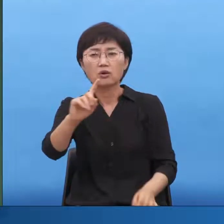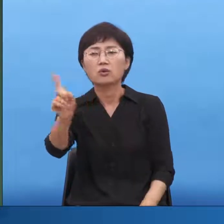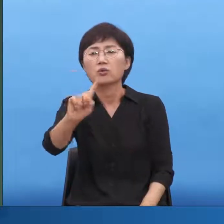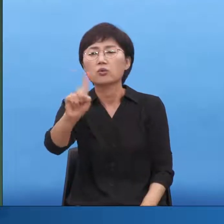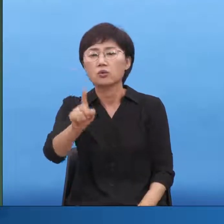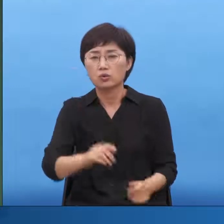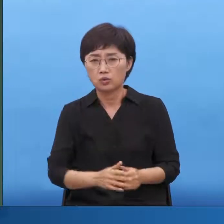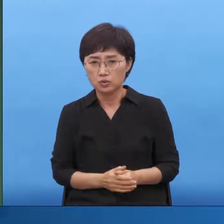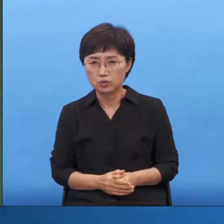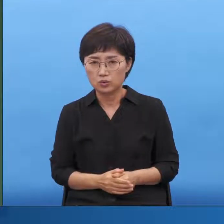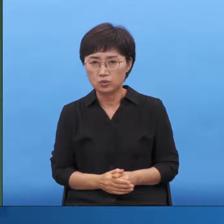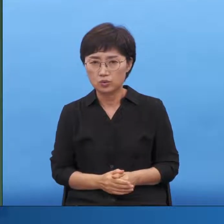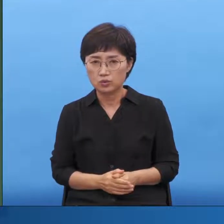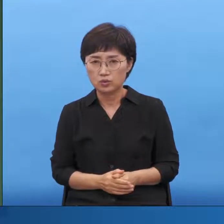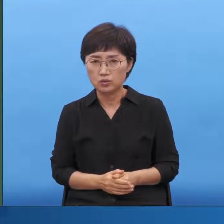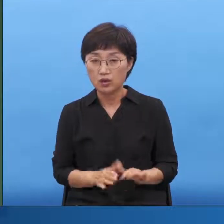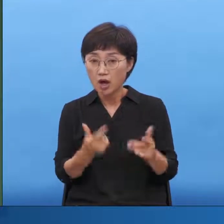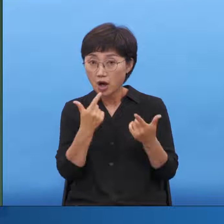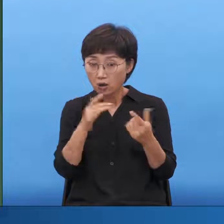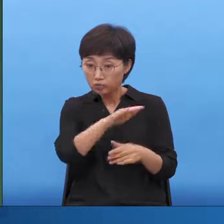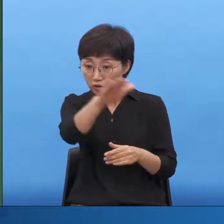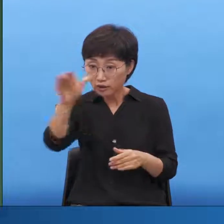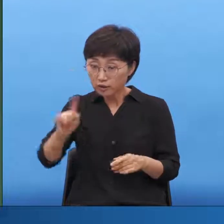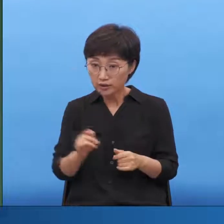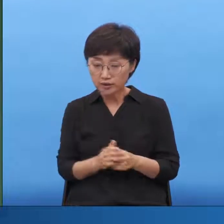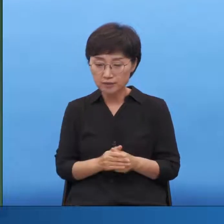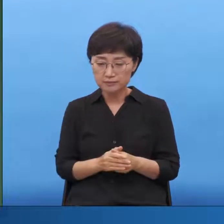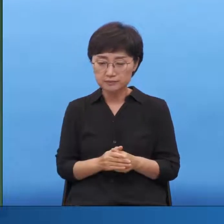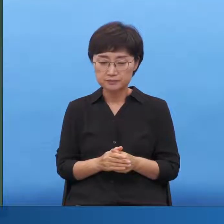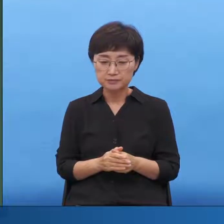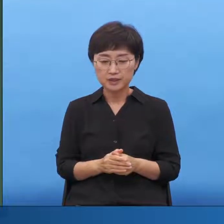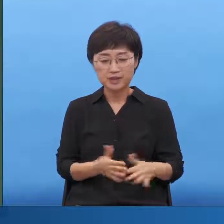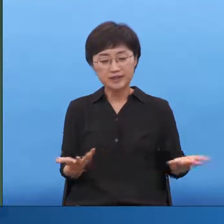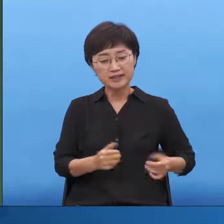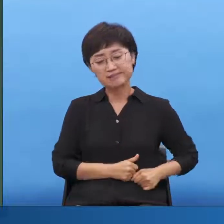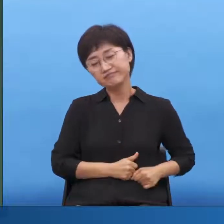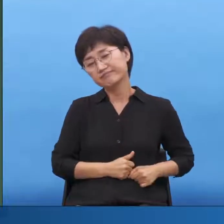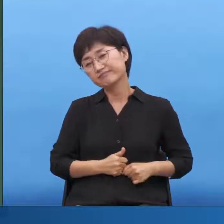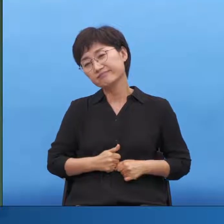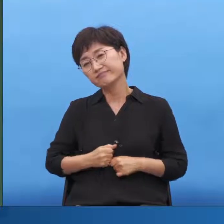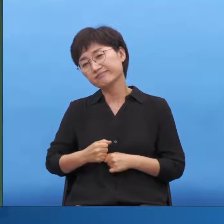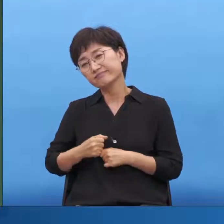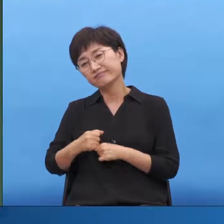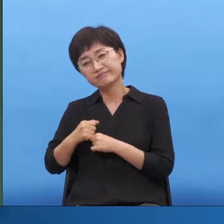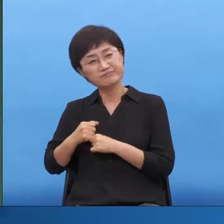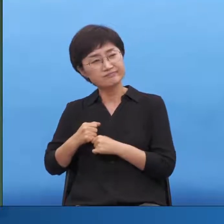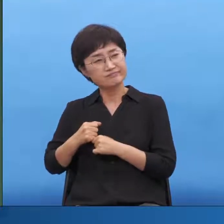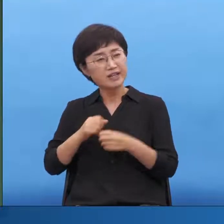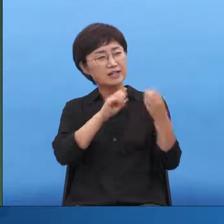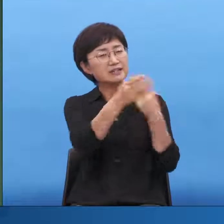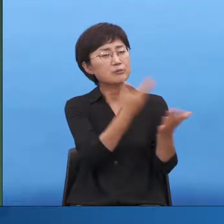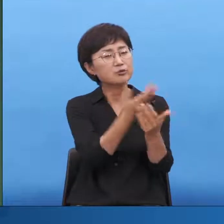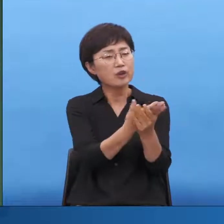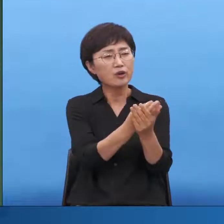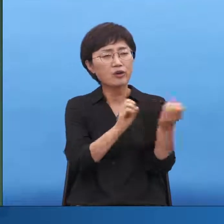这个放着不要，然后属灵状态还没有达到，但是求神迹看。 우리 그런 기도 안 합니까? 뭐 하, 우리 뭐 이 뭐 벼락치기로 뭐 어디 뭐 응답이 올 거다. 그래 안 합니까?